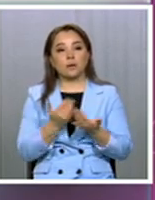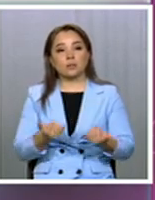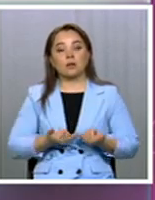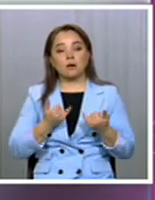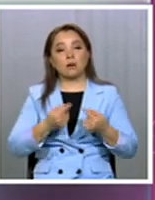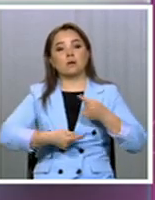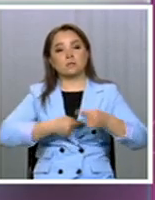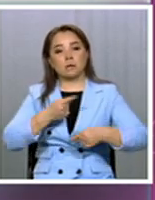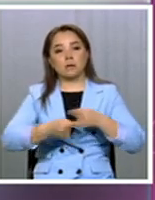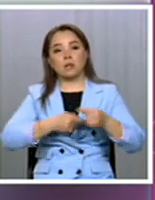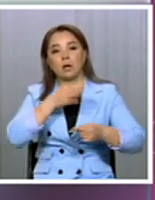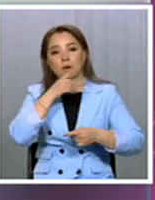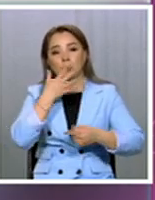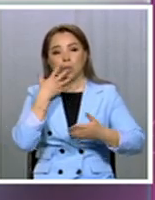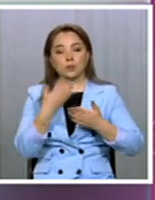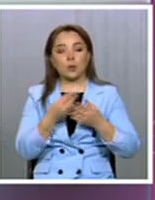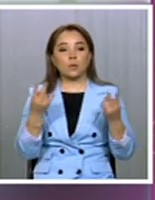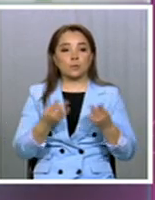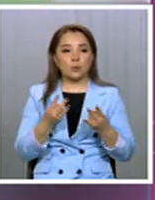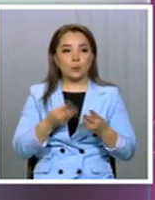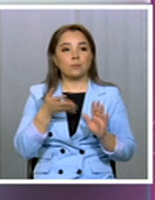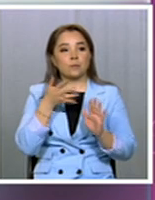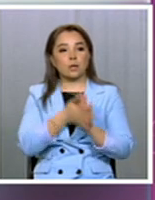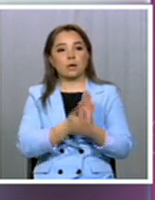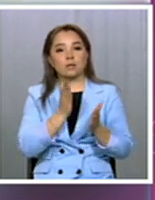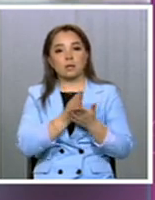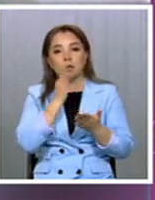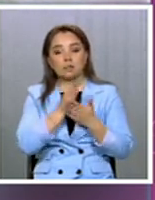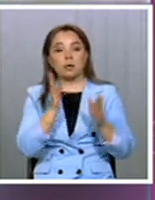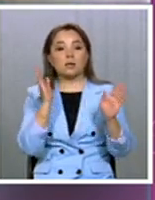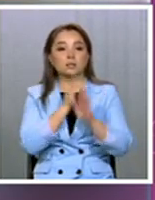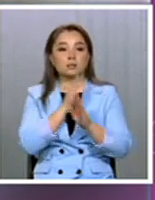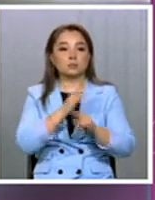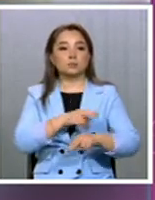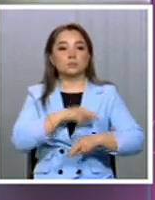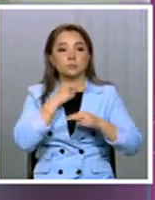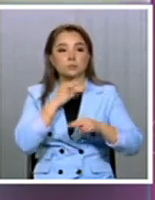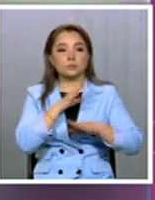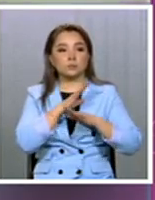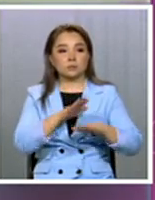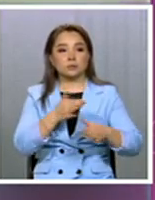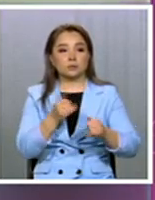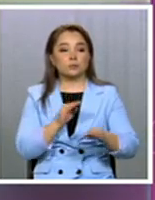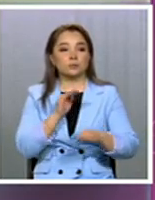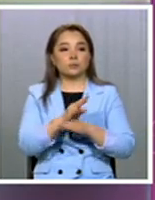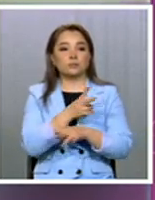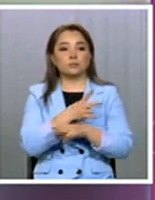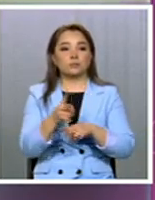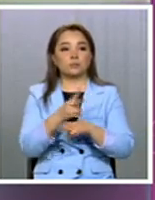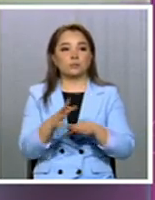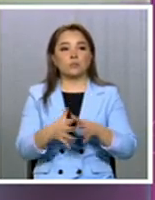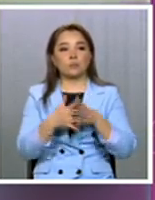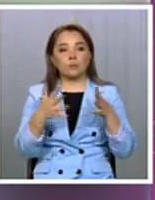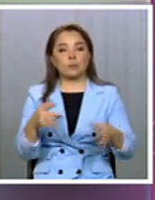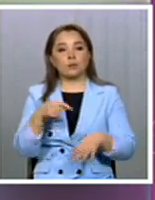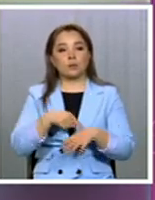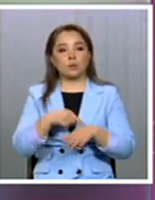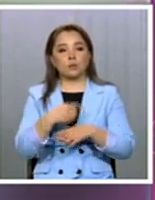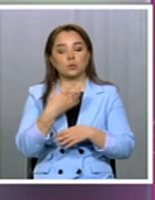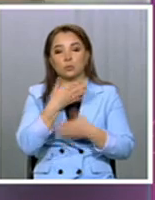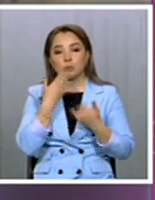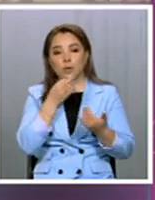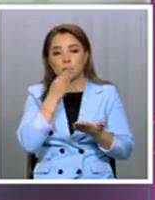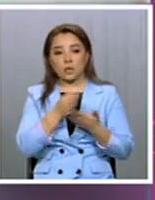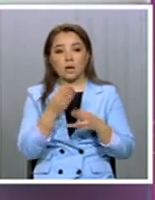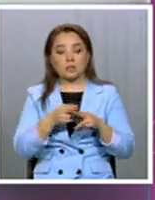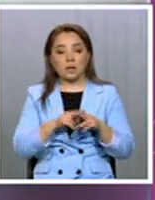бойы адамдар өз қажеттіліктерін өтеу жолында табиғатқа немқұрайлы қарап, орны толмас зиян тигізіп жатқанын сезінбеуде.